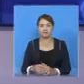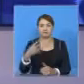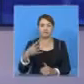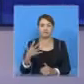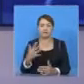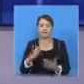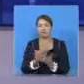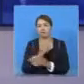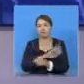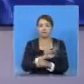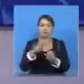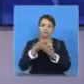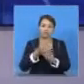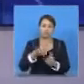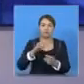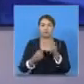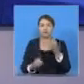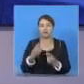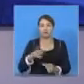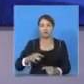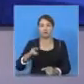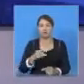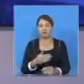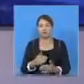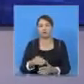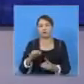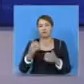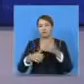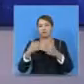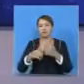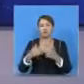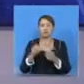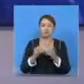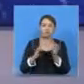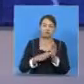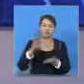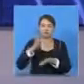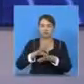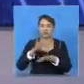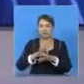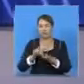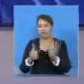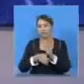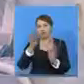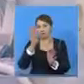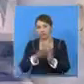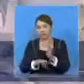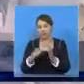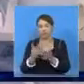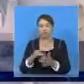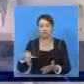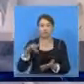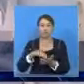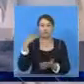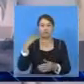25 новых случаев коронавирусной инфекции выявлено в регионе за минувшую среду. Из них 19 с симптомами заболевания и 6 без. В городе